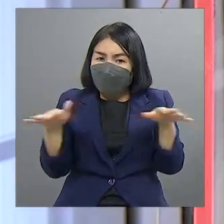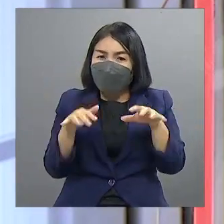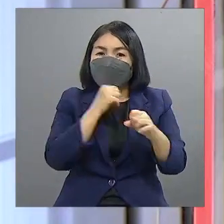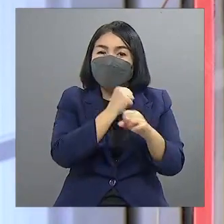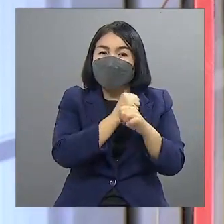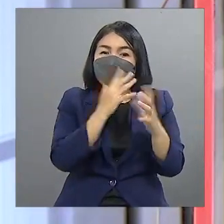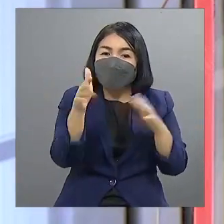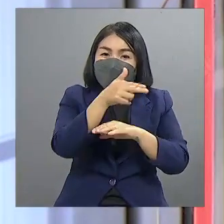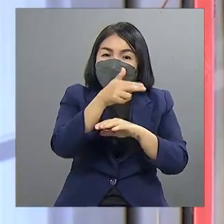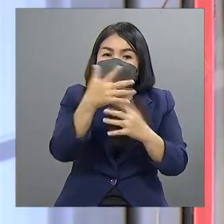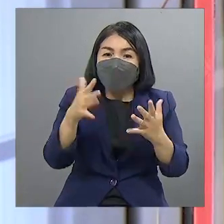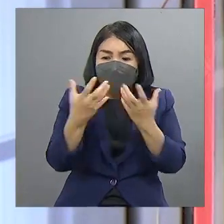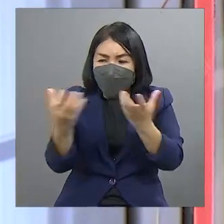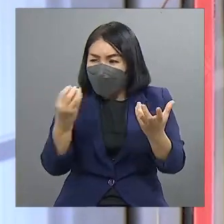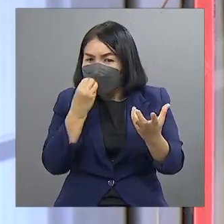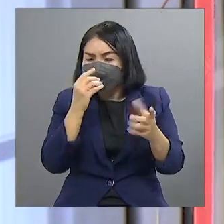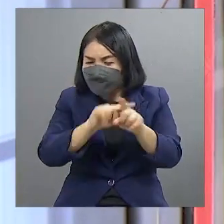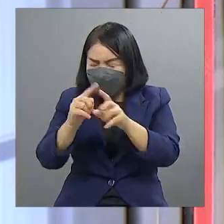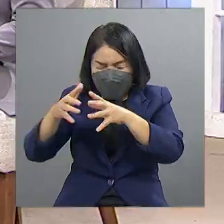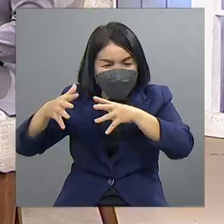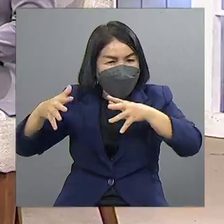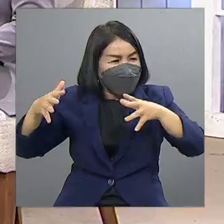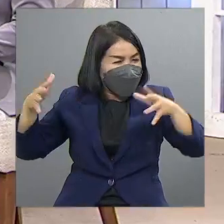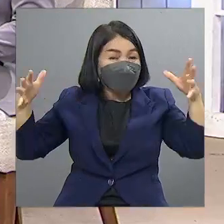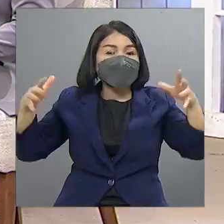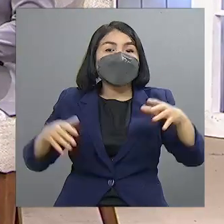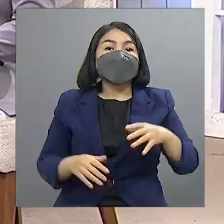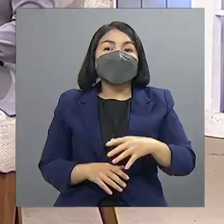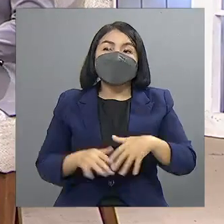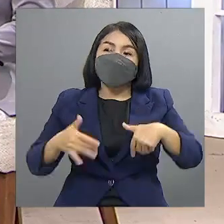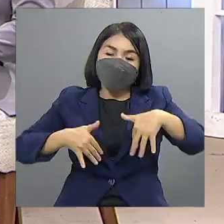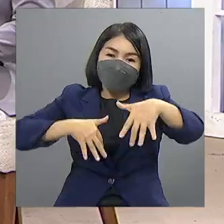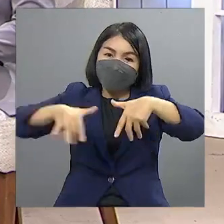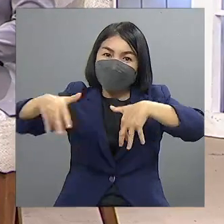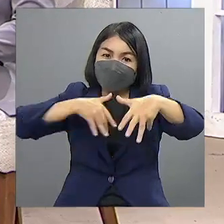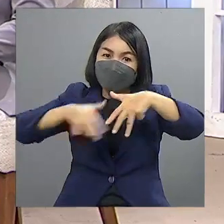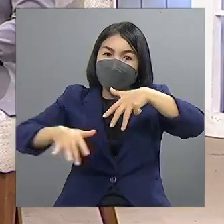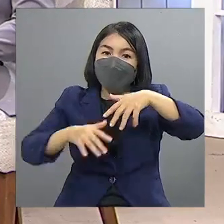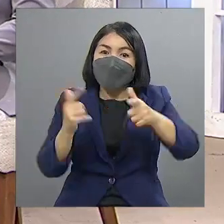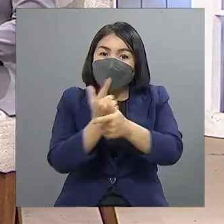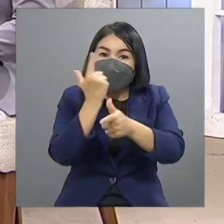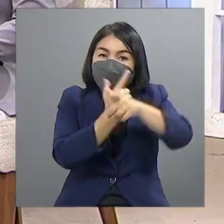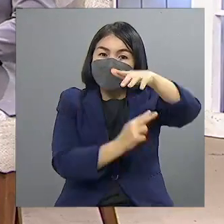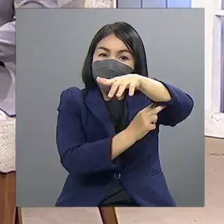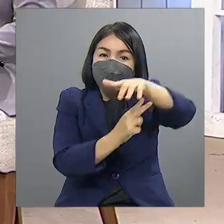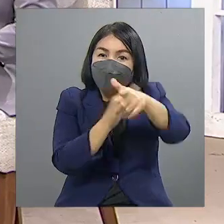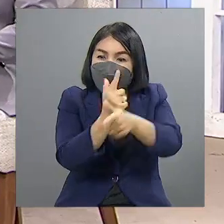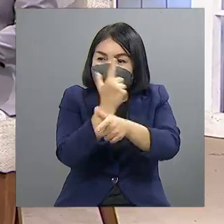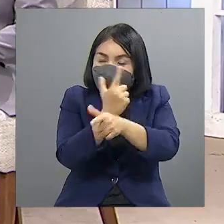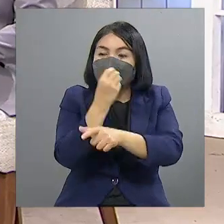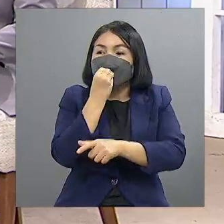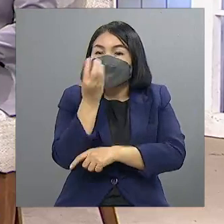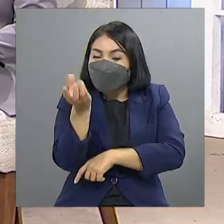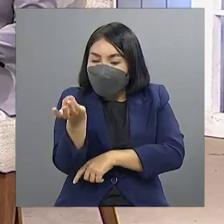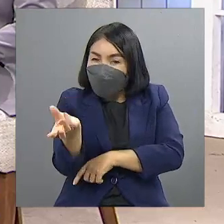นั้นของกินเพียบใช่ไหมหรือไปเดินเล่นตอนนั้นสะพานเหล็กใช่ไหมฮะสะพานเหล็กนะฮะหรือไปกินข้าวแถวแบบแ